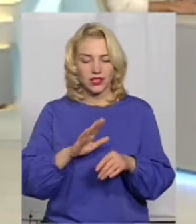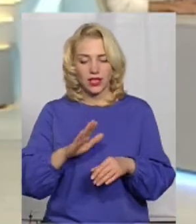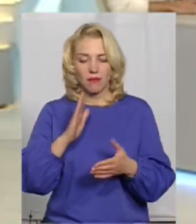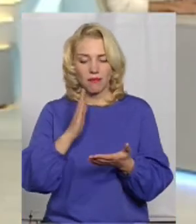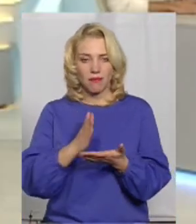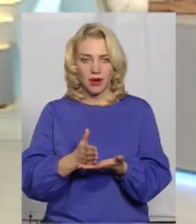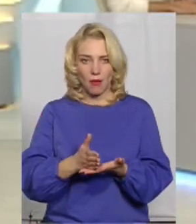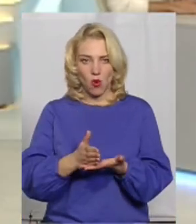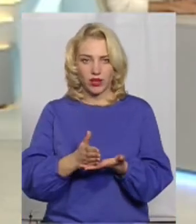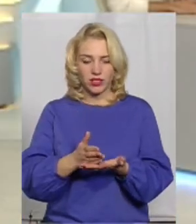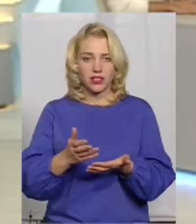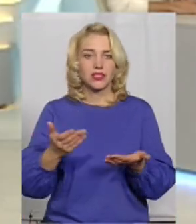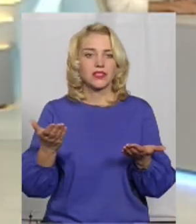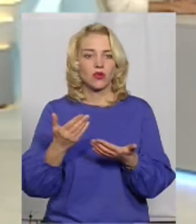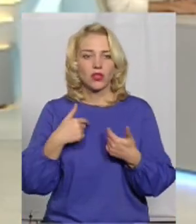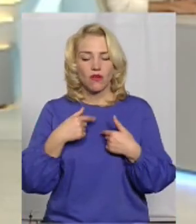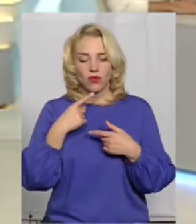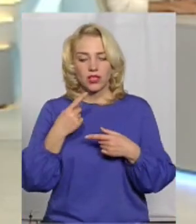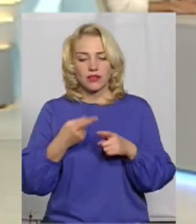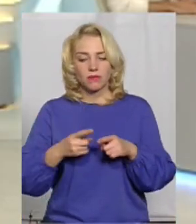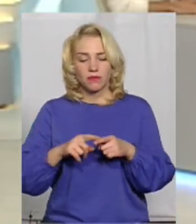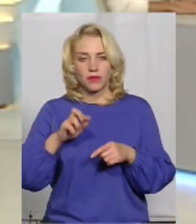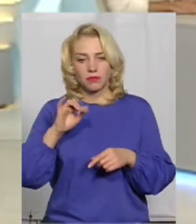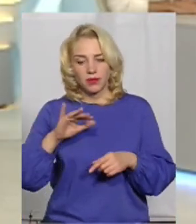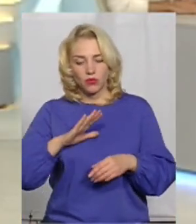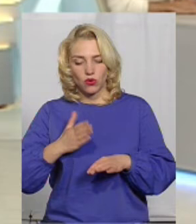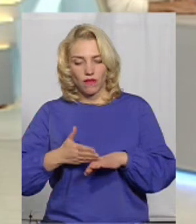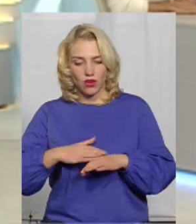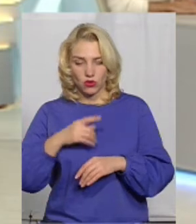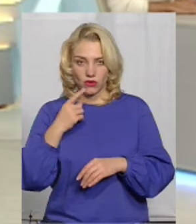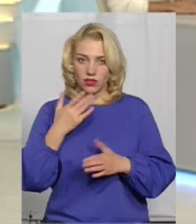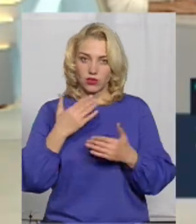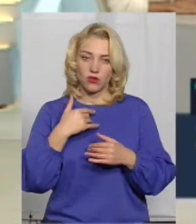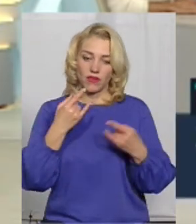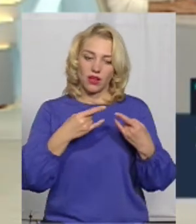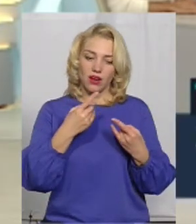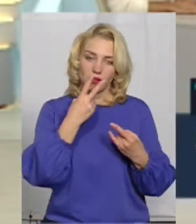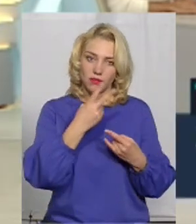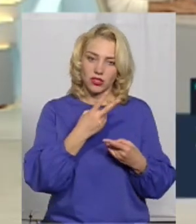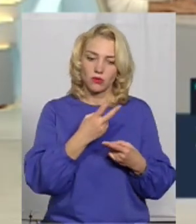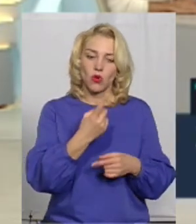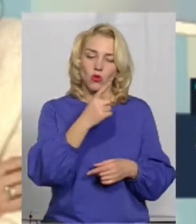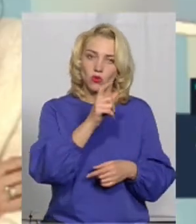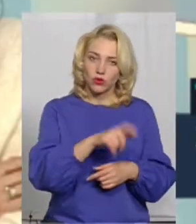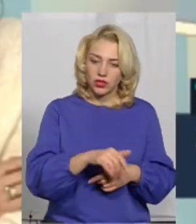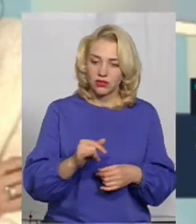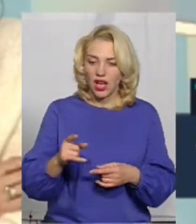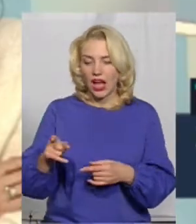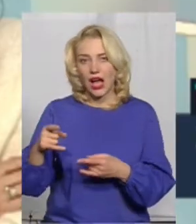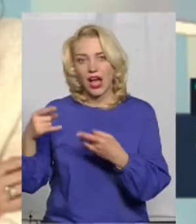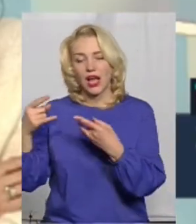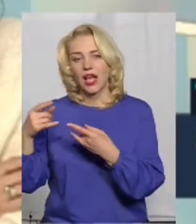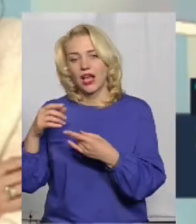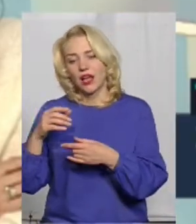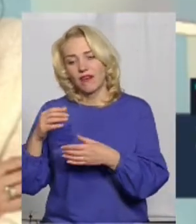яку я вже раніше говорила, то це би було важко робити, коли ми бачимо за екраном одну людину, а в реальному житті зовсім іншу. І якщо є тільки